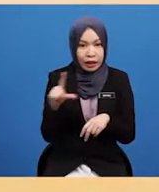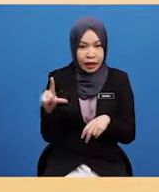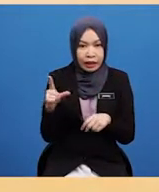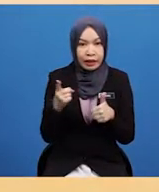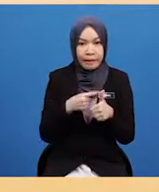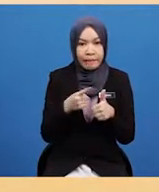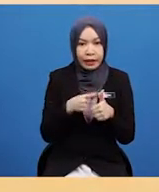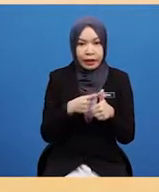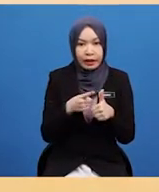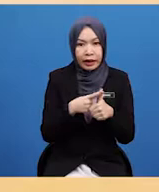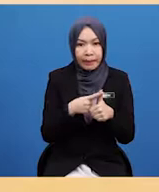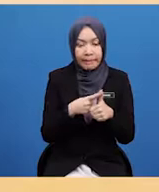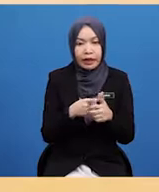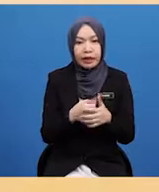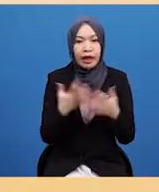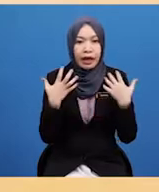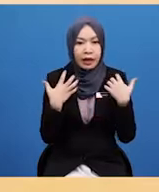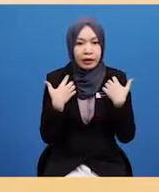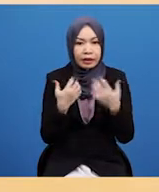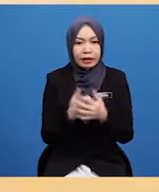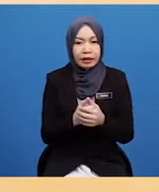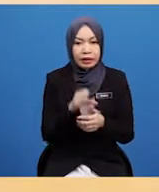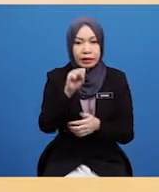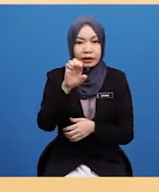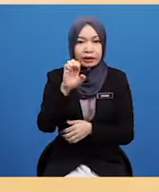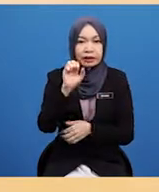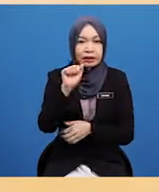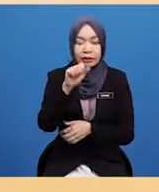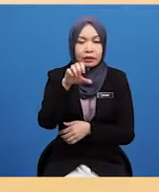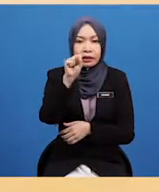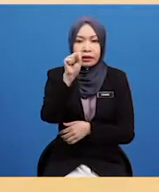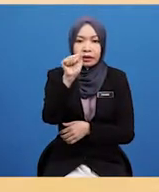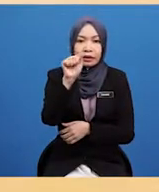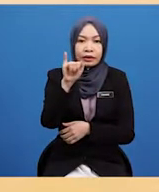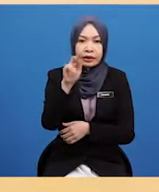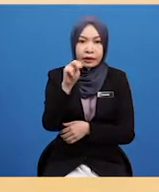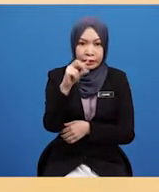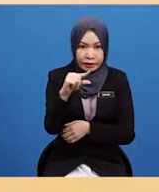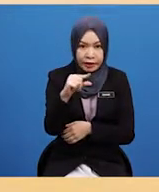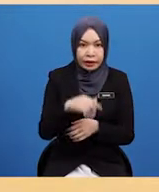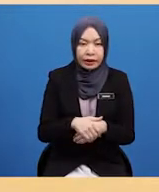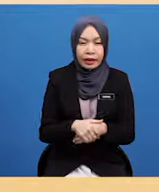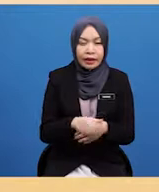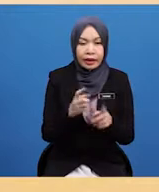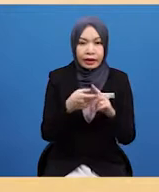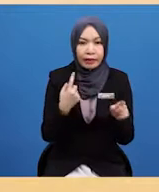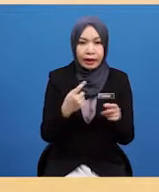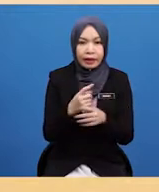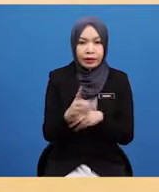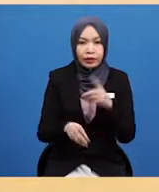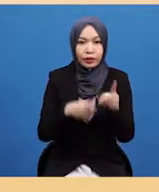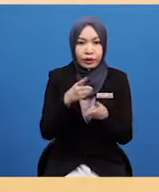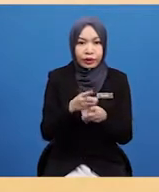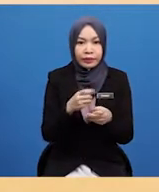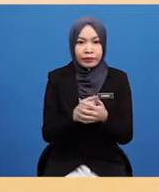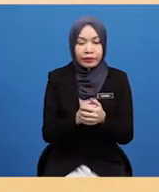Persaingan kuasa imperialisme, Pakatan Ketenteraan dan Krisis Rantau Balkan.